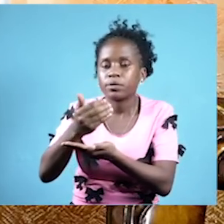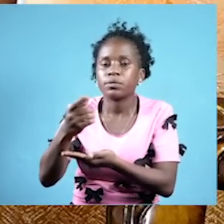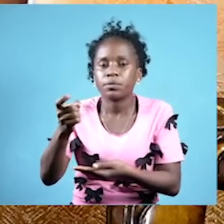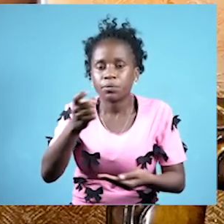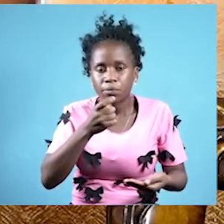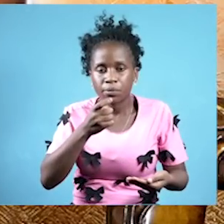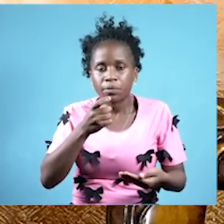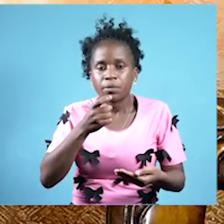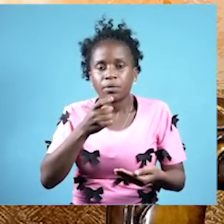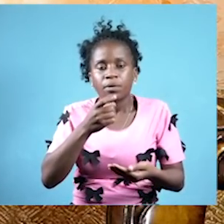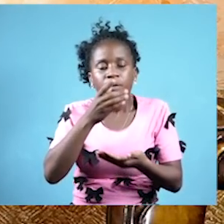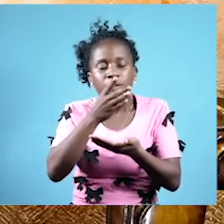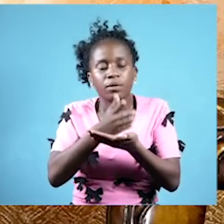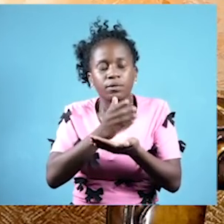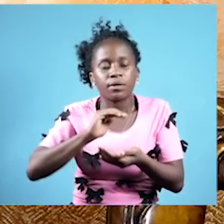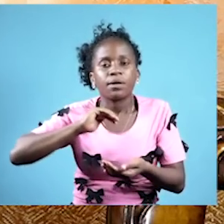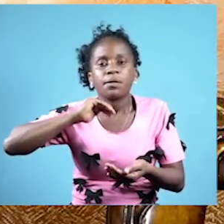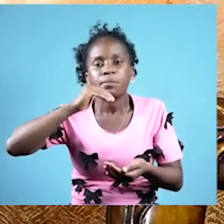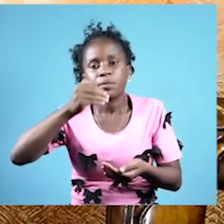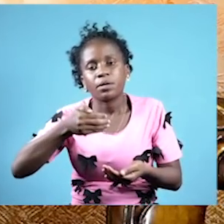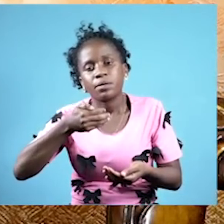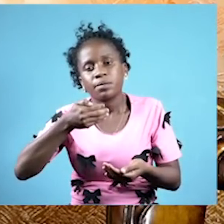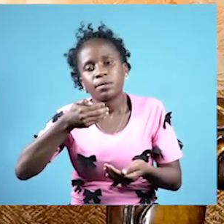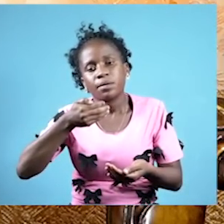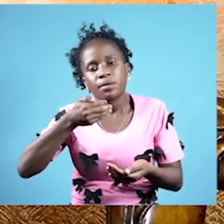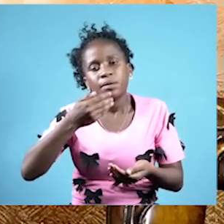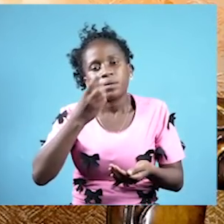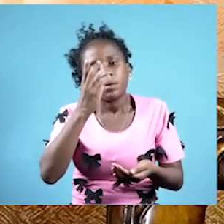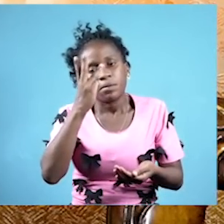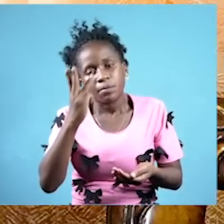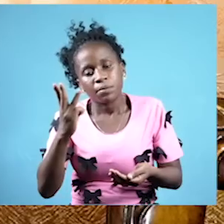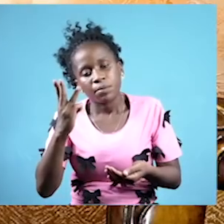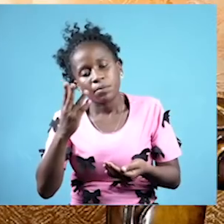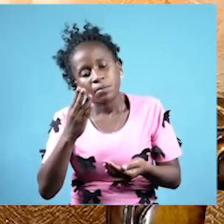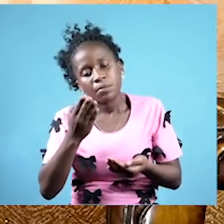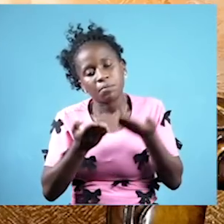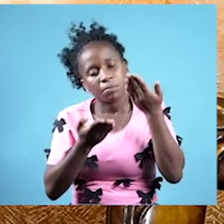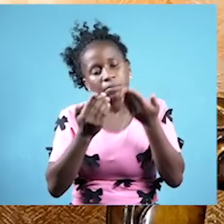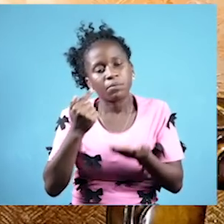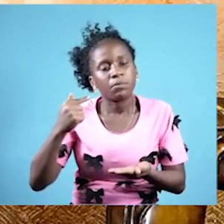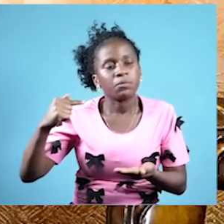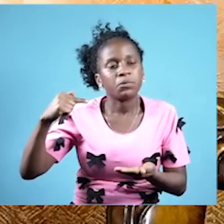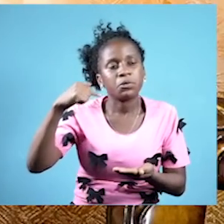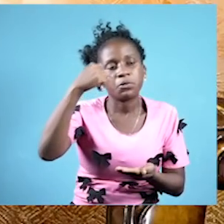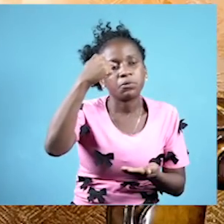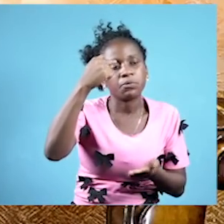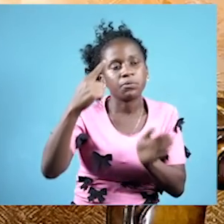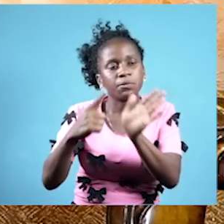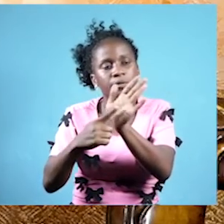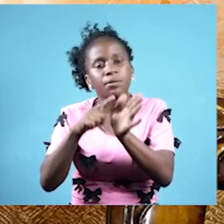Juzi tumepewa taarifa ya makusanyo ya kodi katika kipindi cha miezi